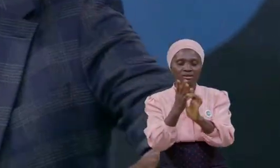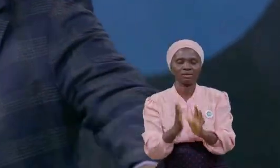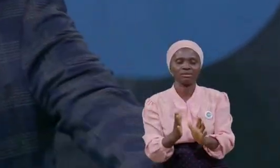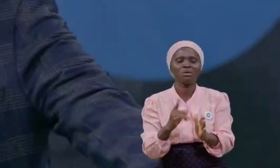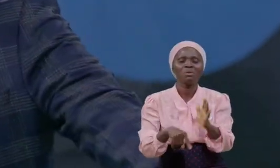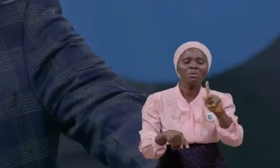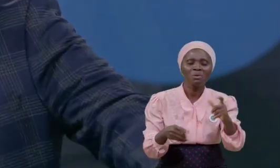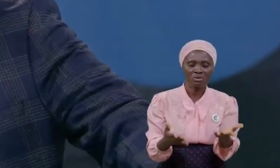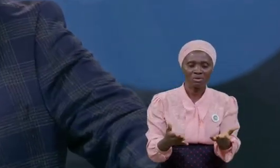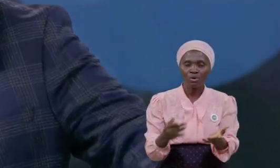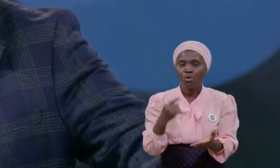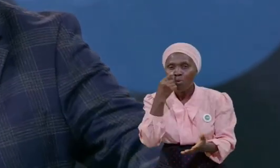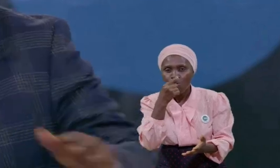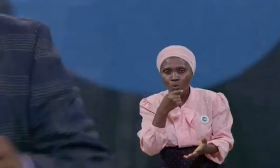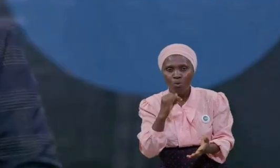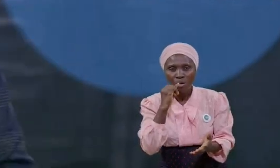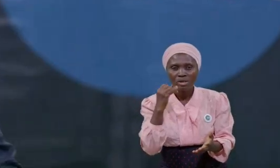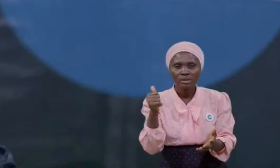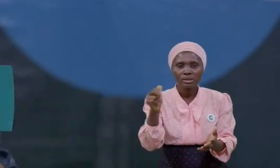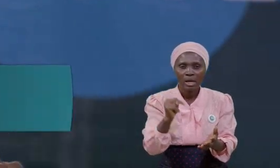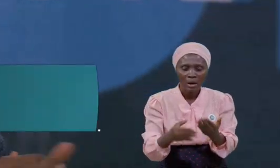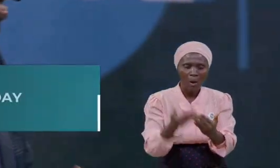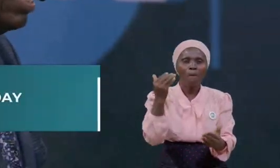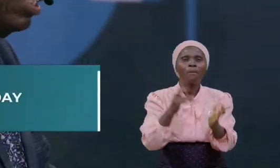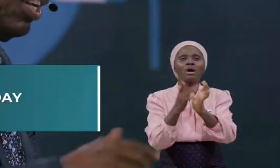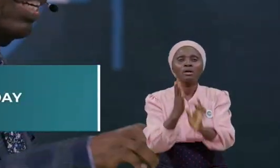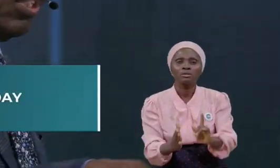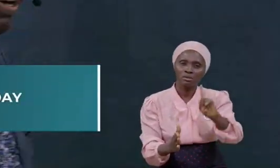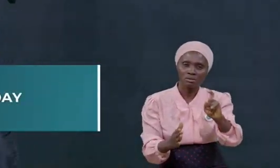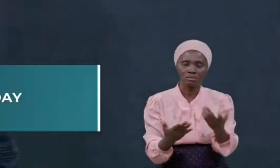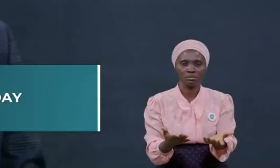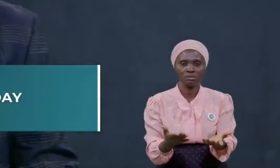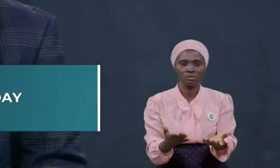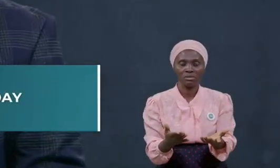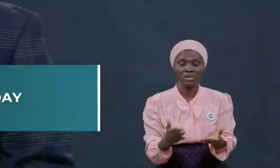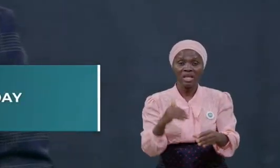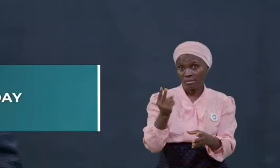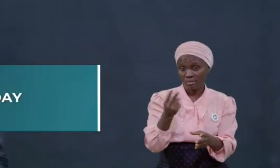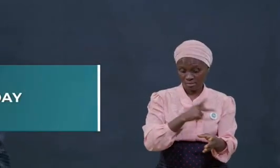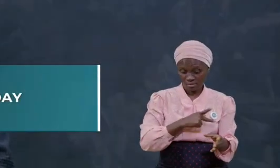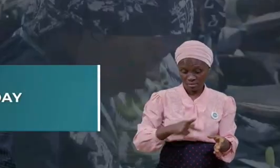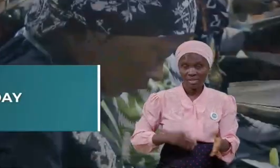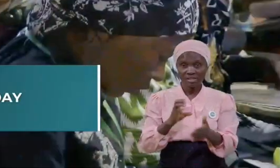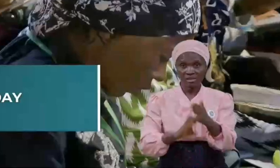Qui est presque un chrétien? En deuxième roi, chapitre 17, verset 1, 2 rois.